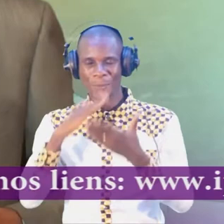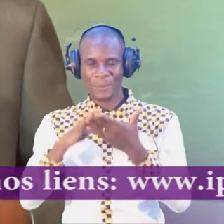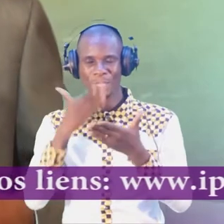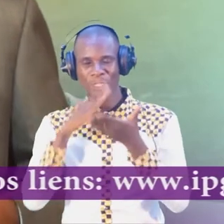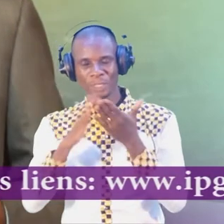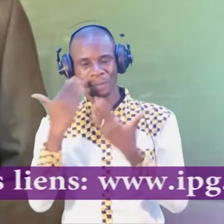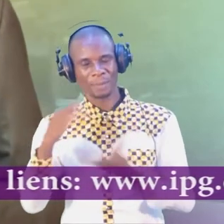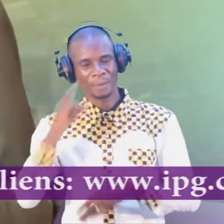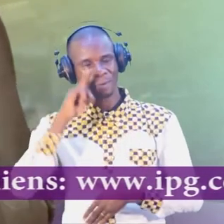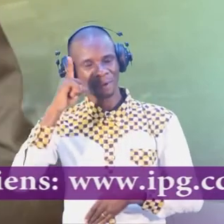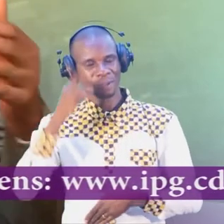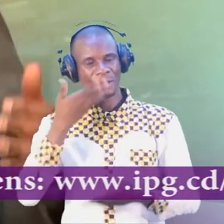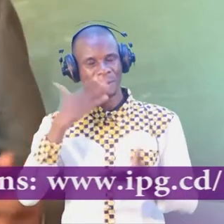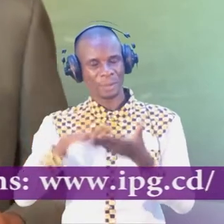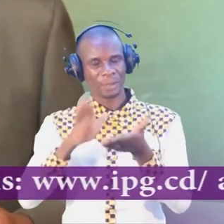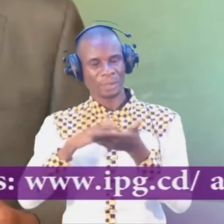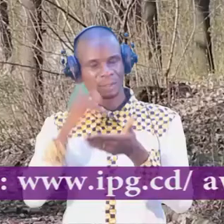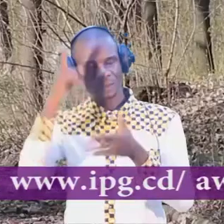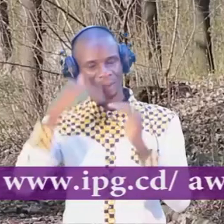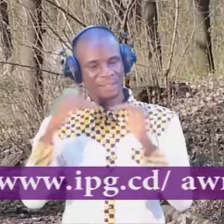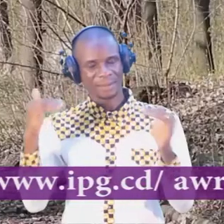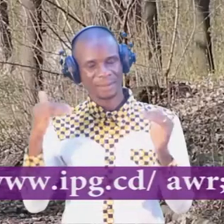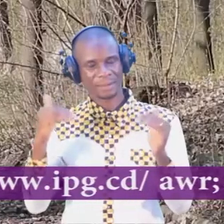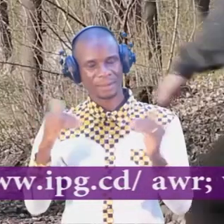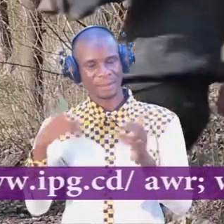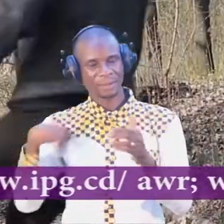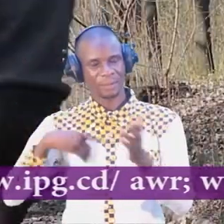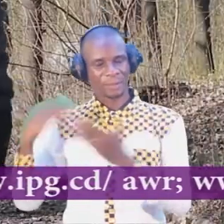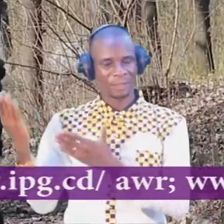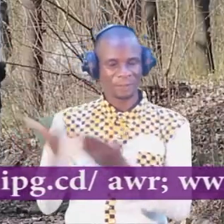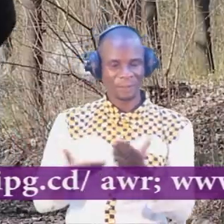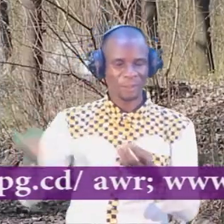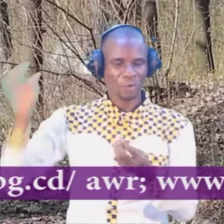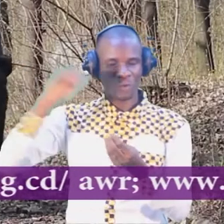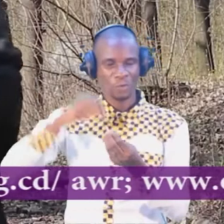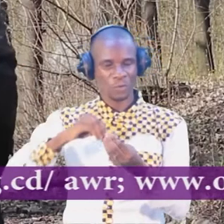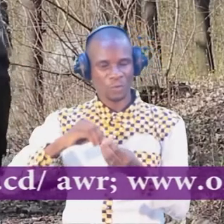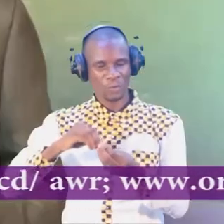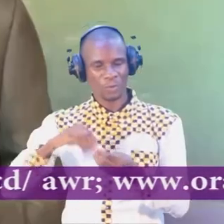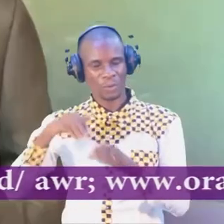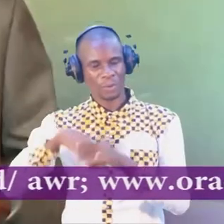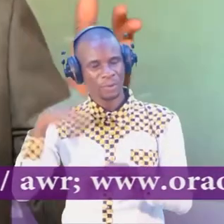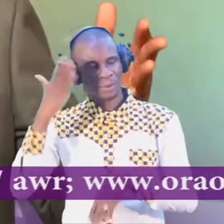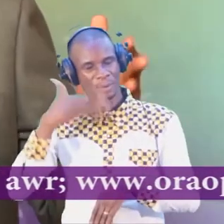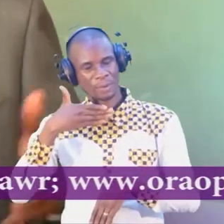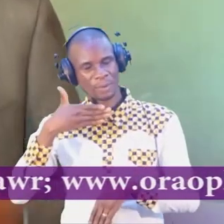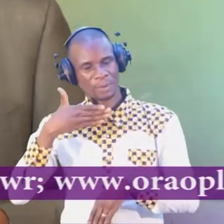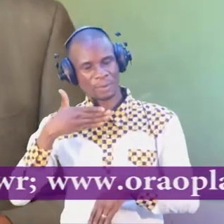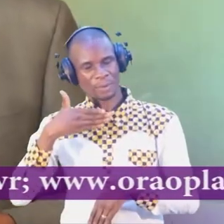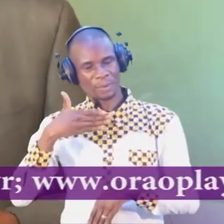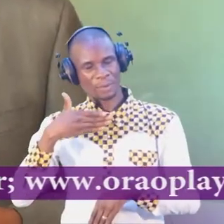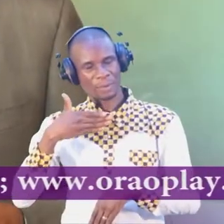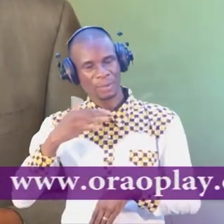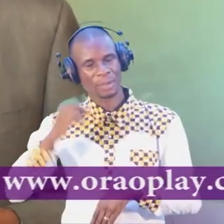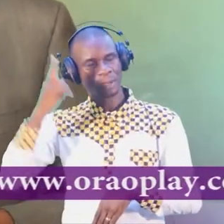uiba magari na ujeuri na barabara zetu zinakuwa na wasiwasi? Kwa